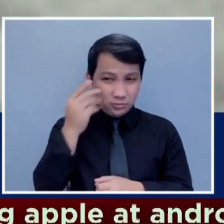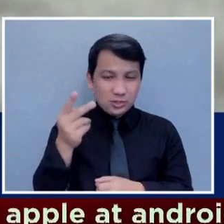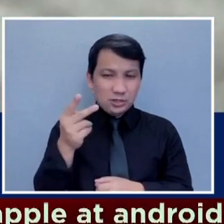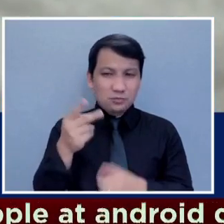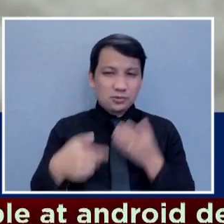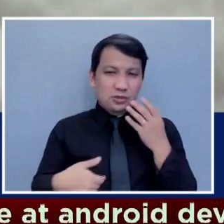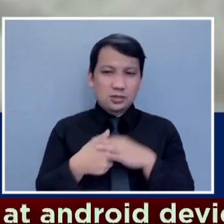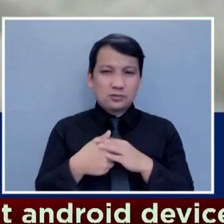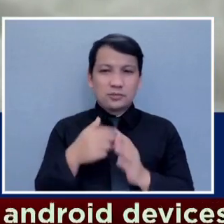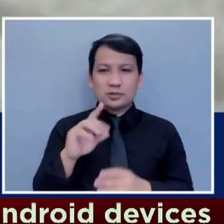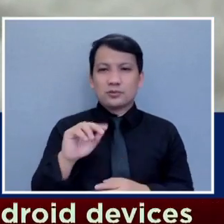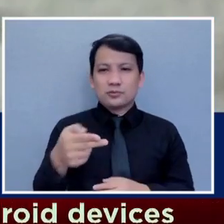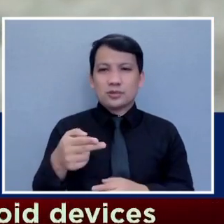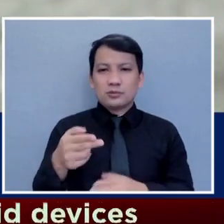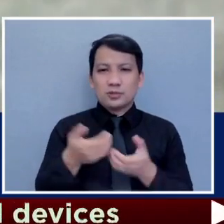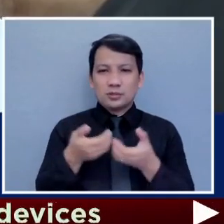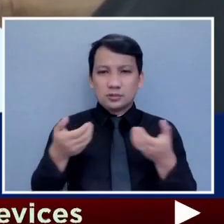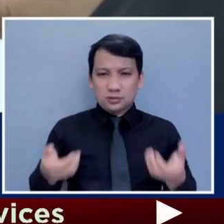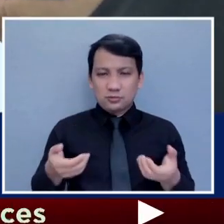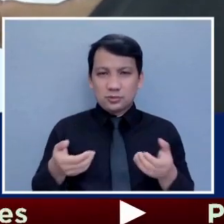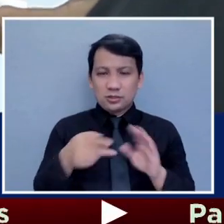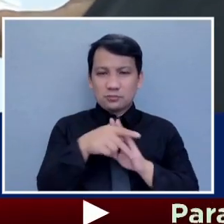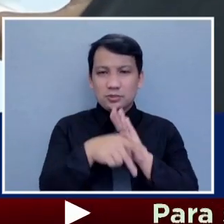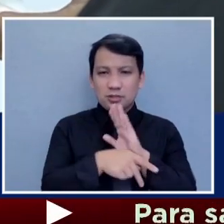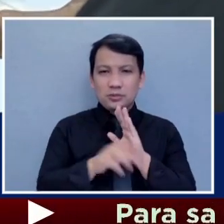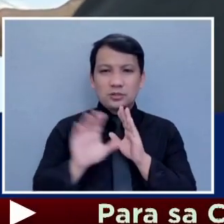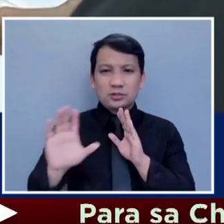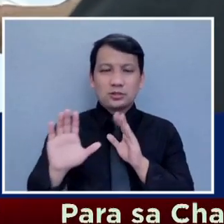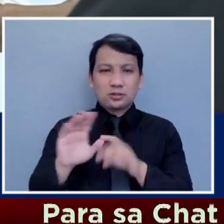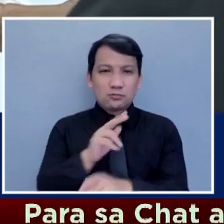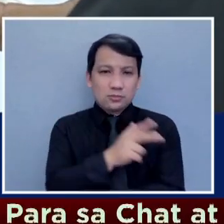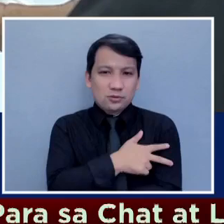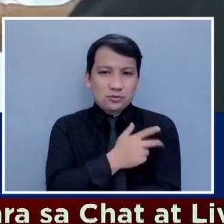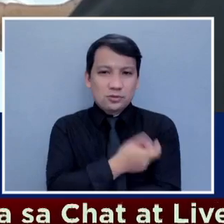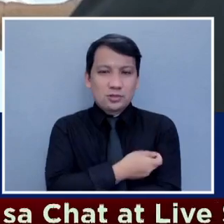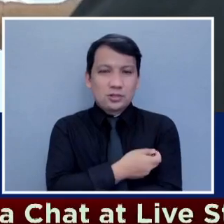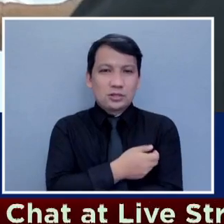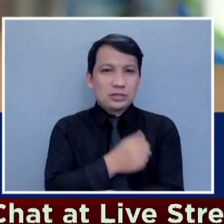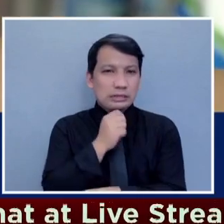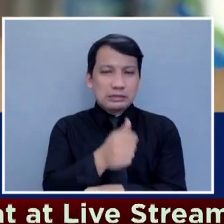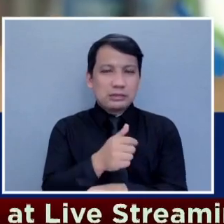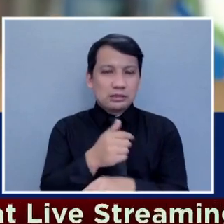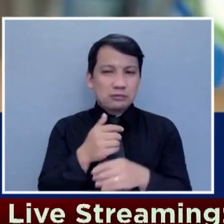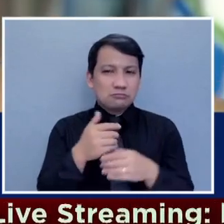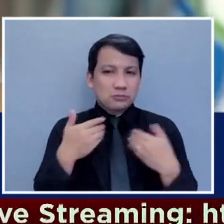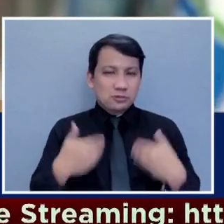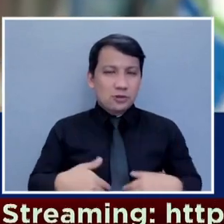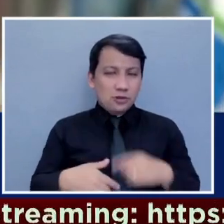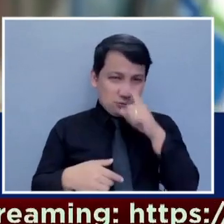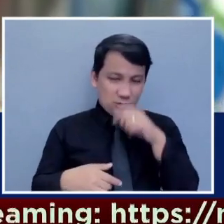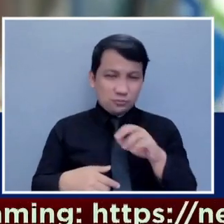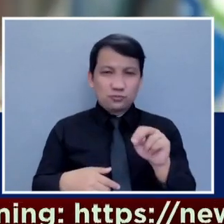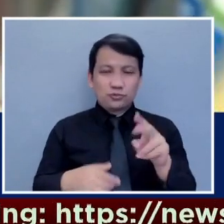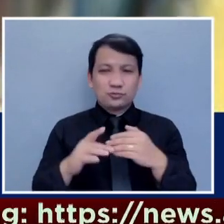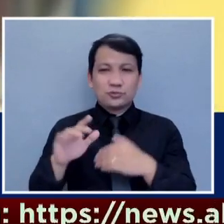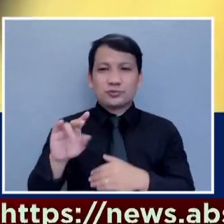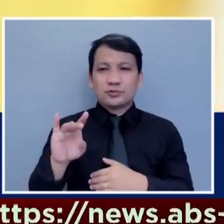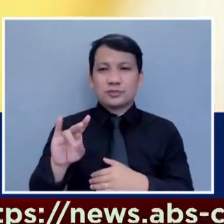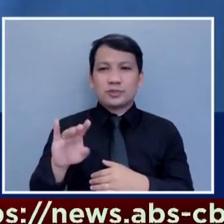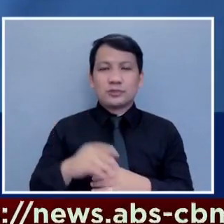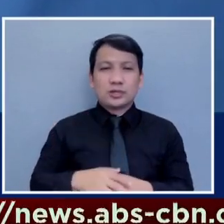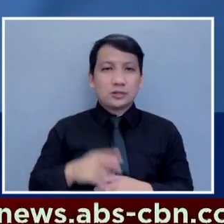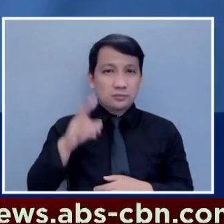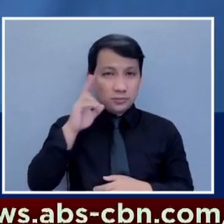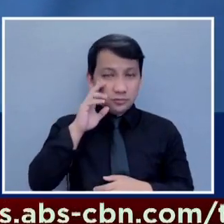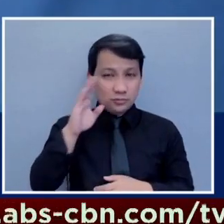ang DOH ng hiwalay na guidelines para sa booster ng non-immunocompromised 12 to 17 years old. Vivian